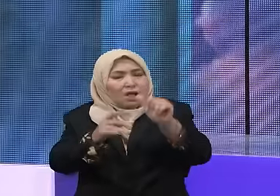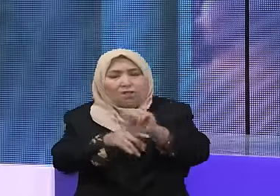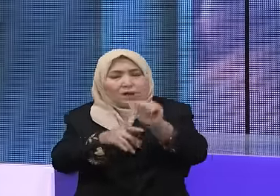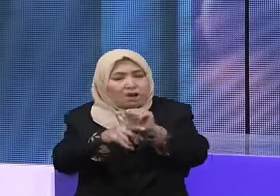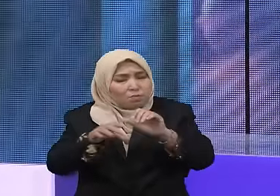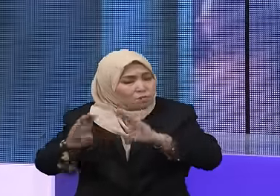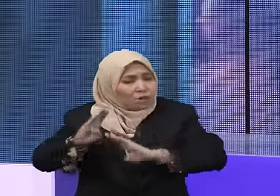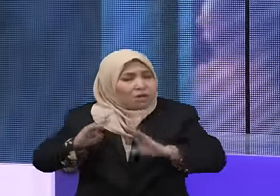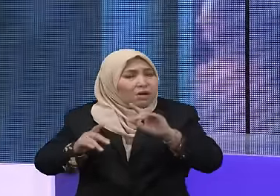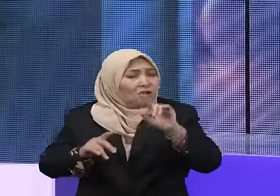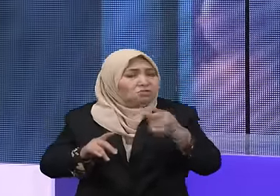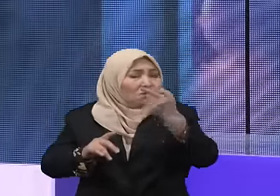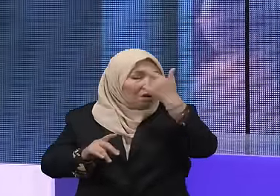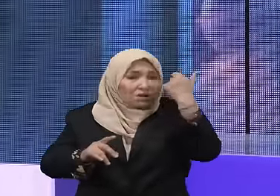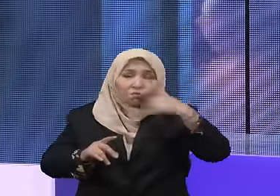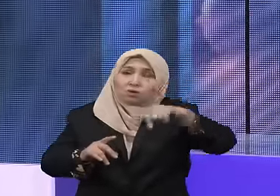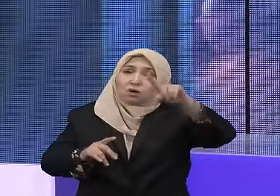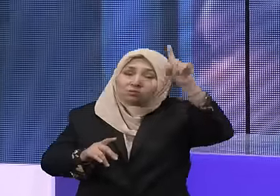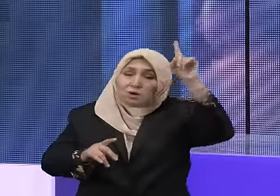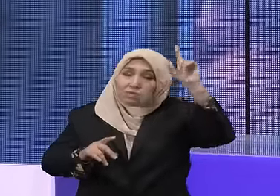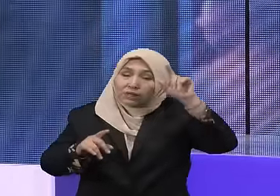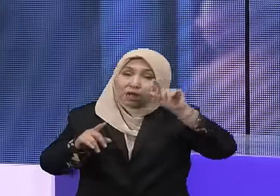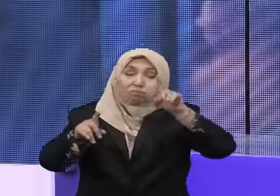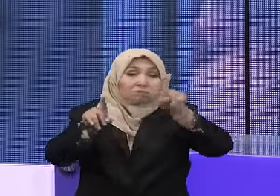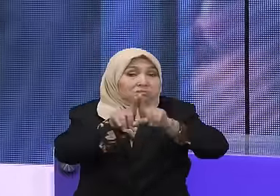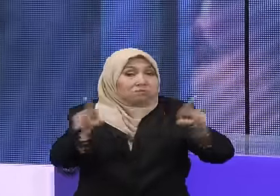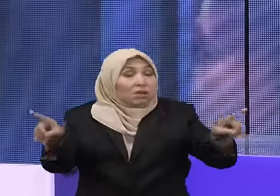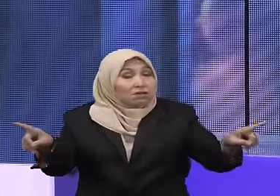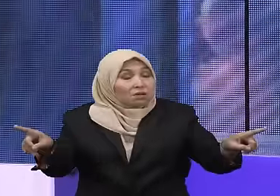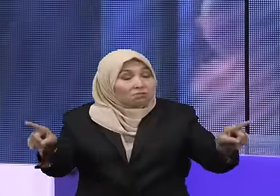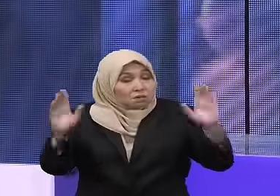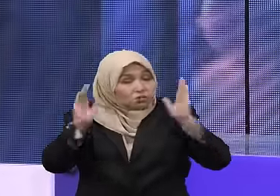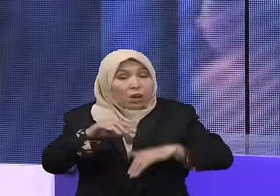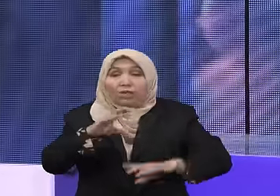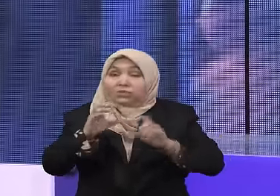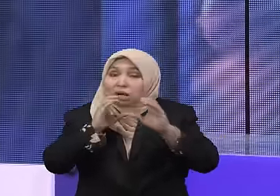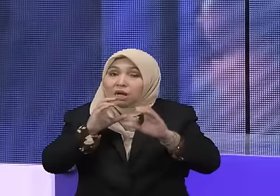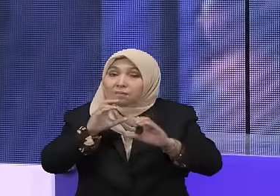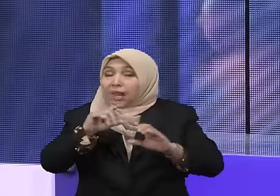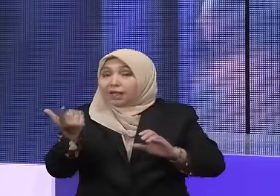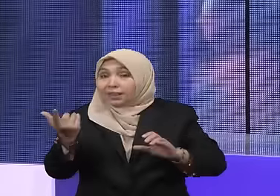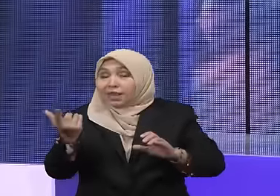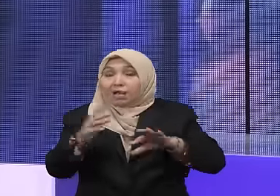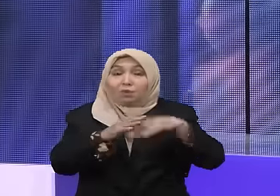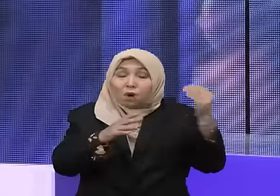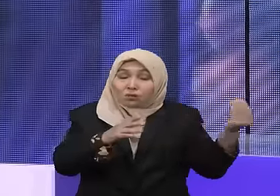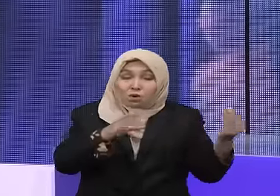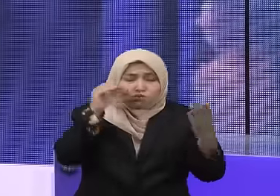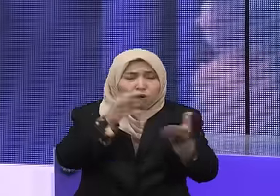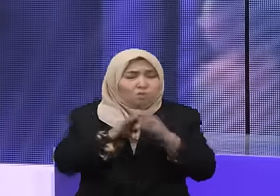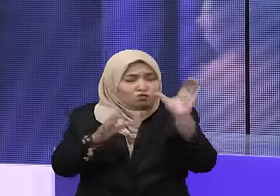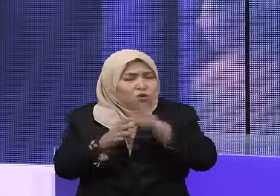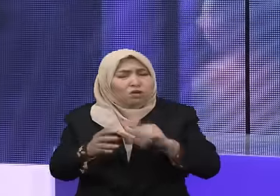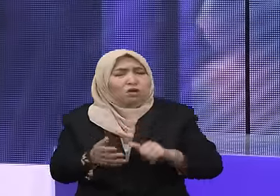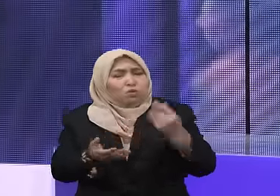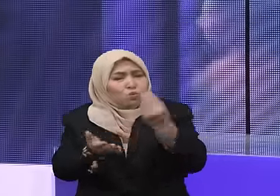perbuatan saya hanya kerana-Mu, ya Allah. Dia tak sama. Maksudnya dalam solat cakap lain, dekat luar cakap lain. Ataupun suami je cari nafkah pergi